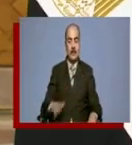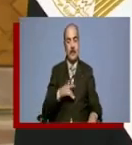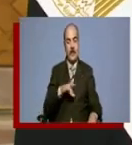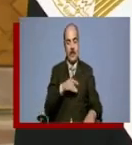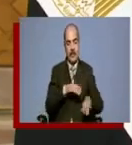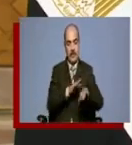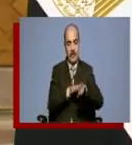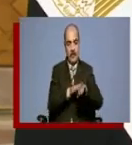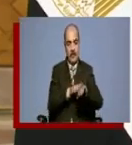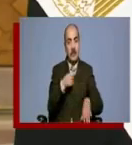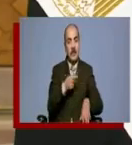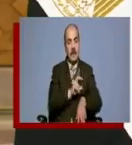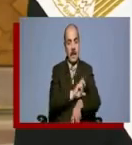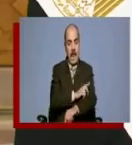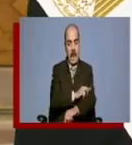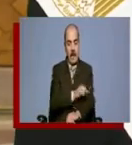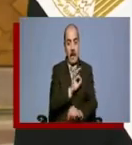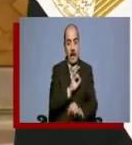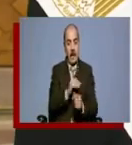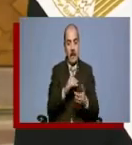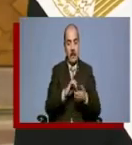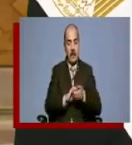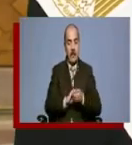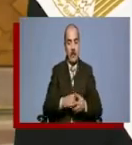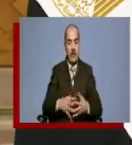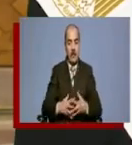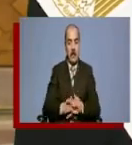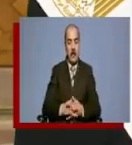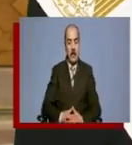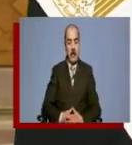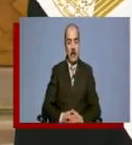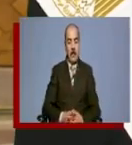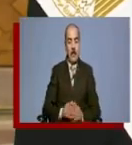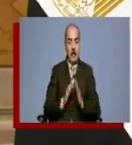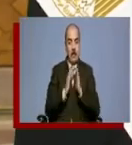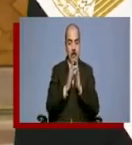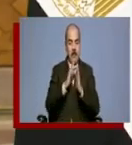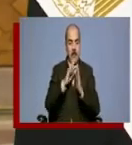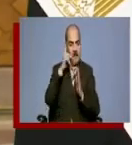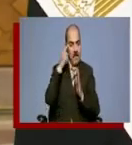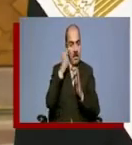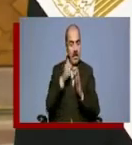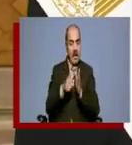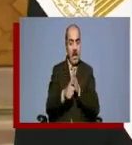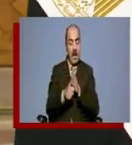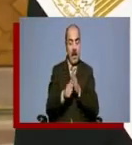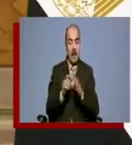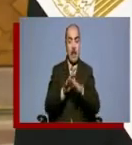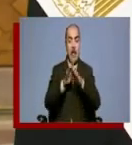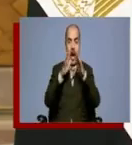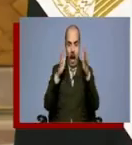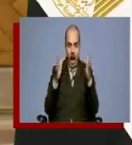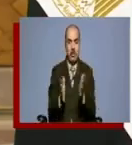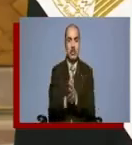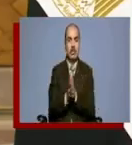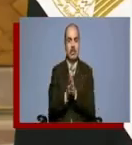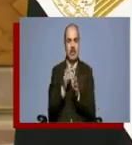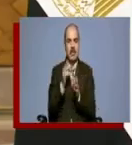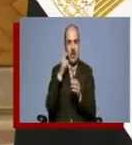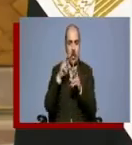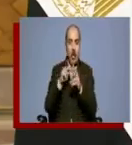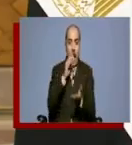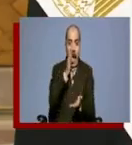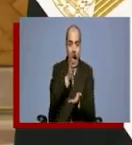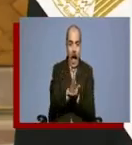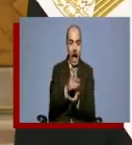عمليه النزوح والتحرك نحو سينا بالضبط كده احنا في كتاب تاني ونتعرض ليه اسمه موسوعه سينا عشان